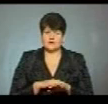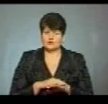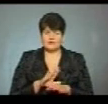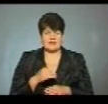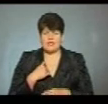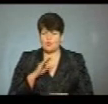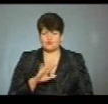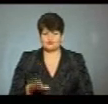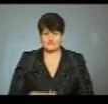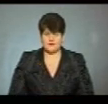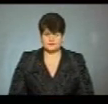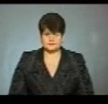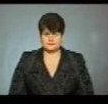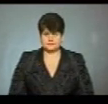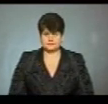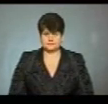голосував.